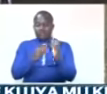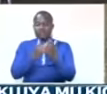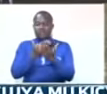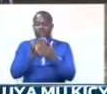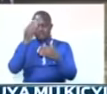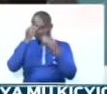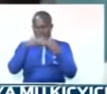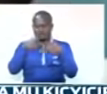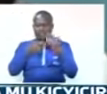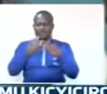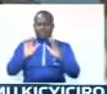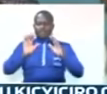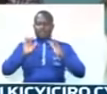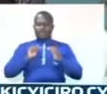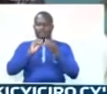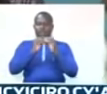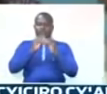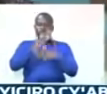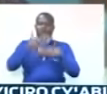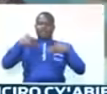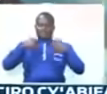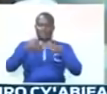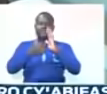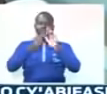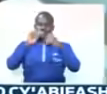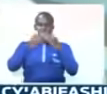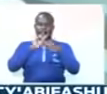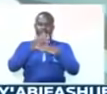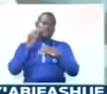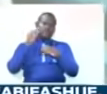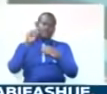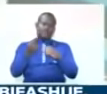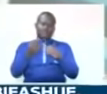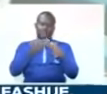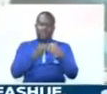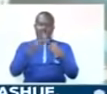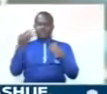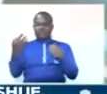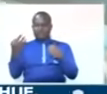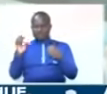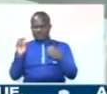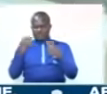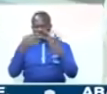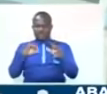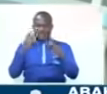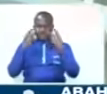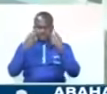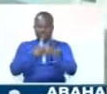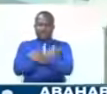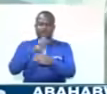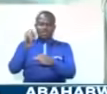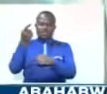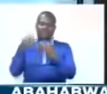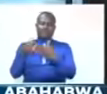turasaba kugira ngo bakomeze kwirinda imibare ya Minisiteri y'ubuzima igaragaza ko abantu barenga 1,830,000 bamaze kubona dozi ya mbere